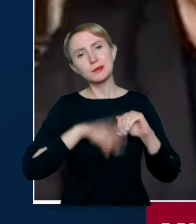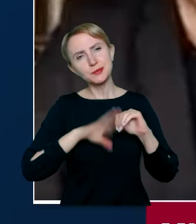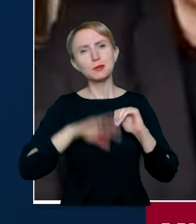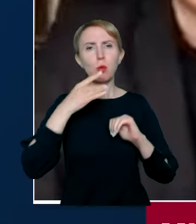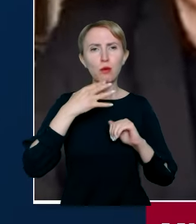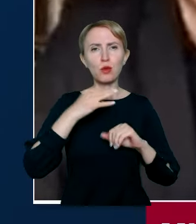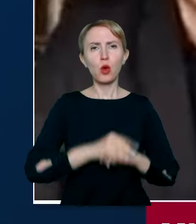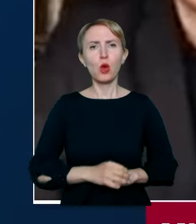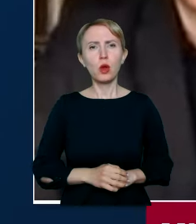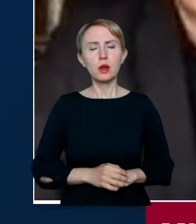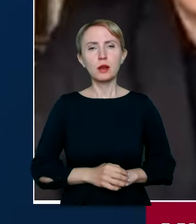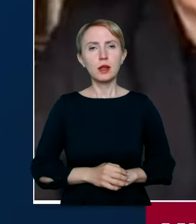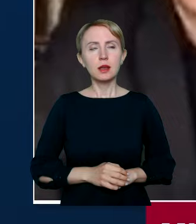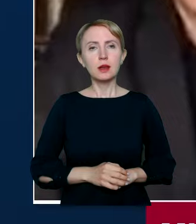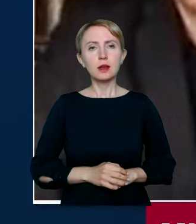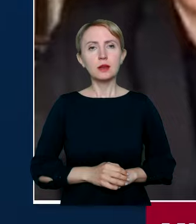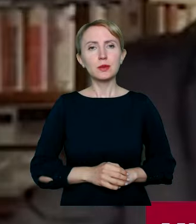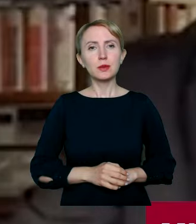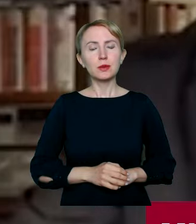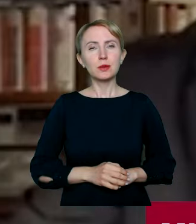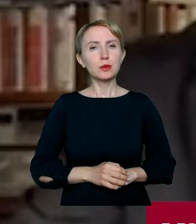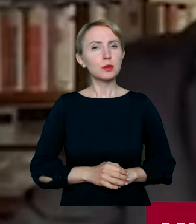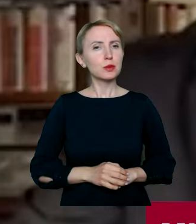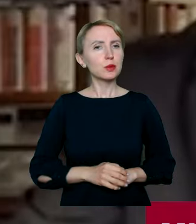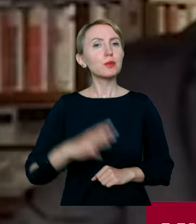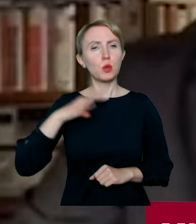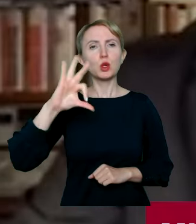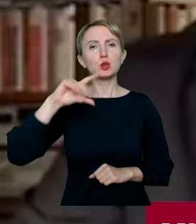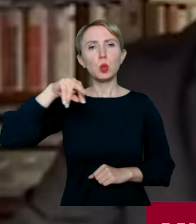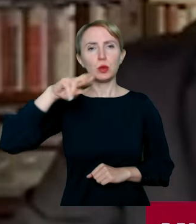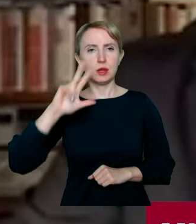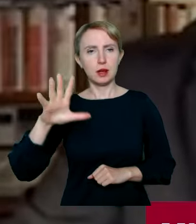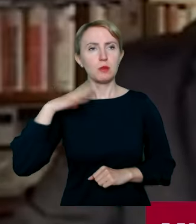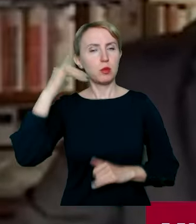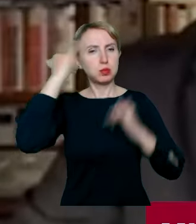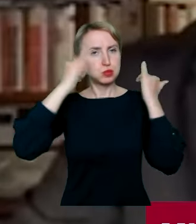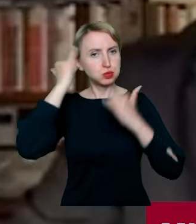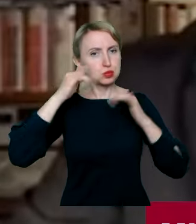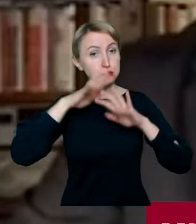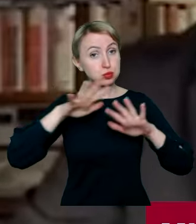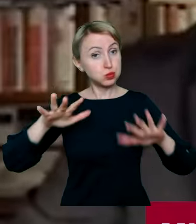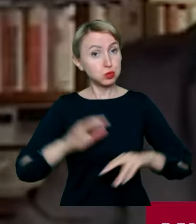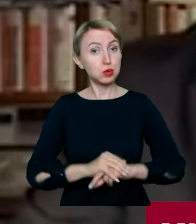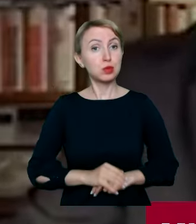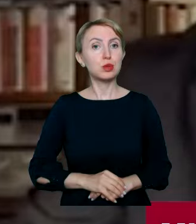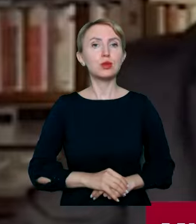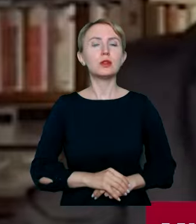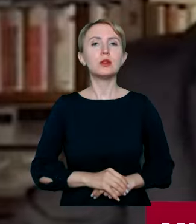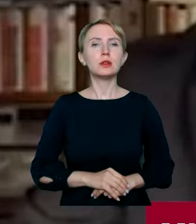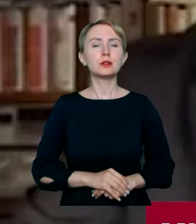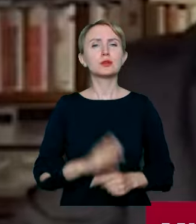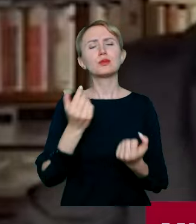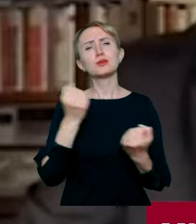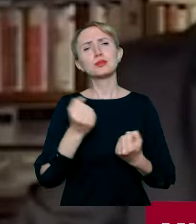tak, eufemistycznie nieco, miał Jacek Sutryk, no to jest, umówmy się, olbrzymia. Przecież